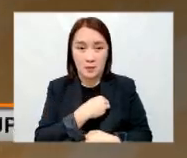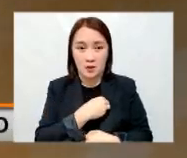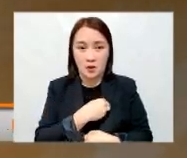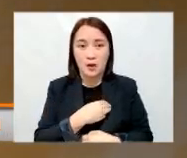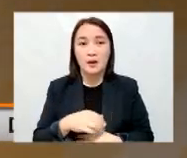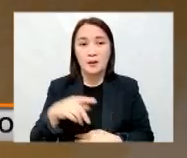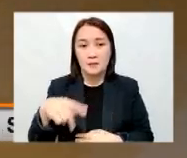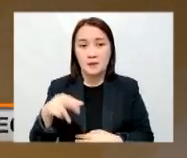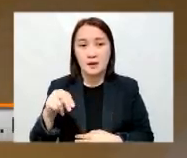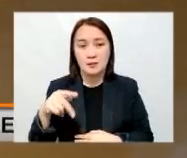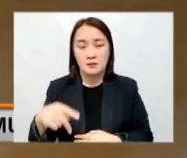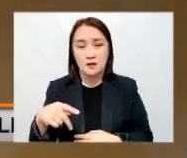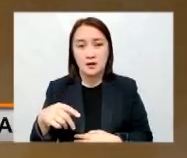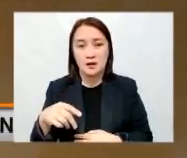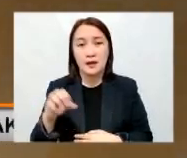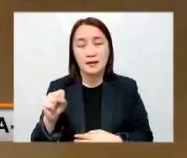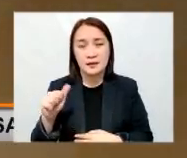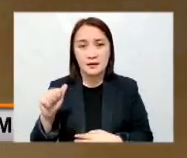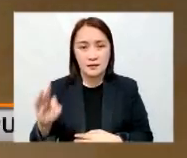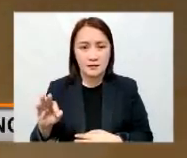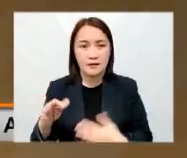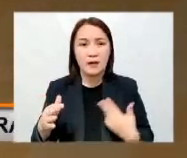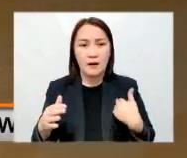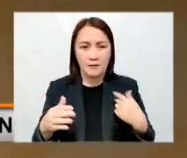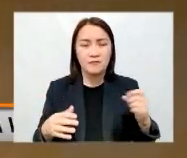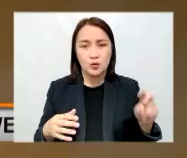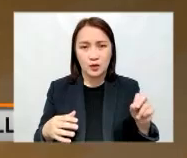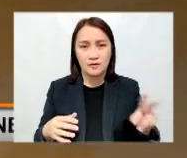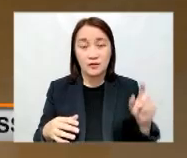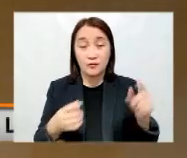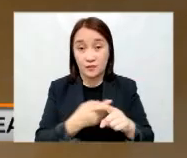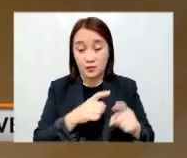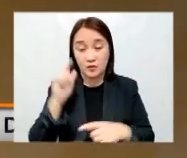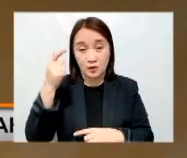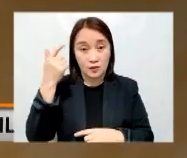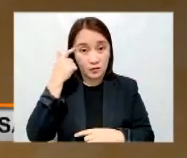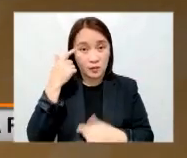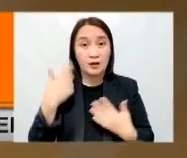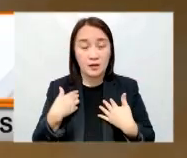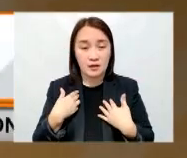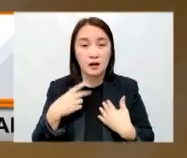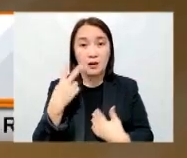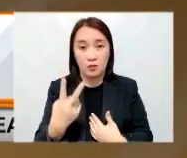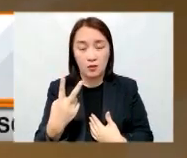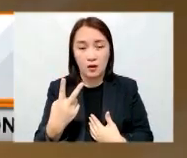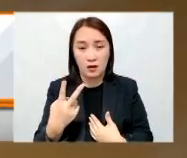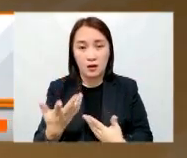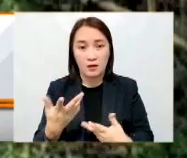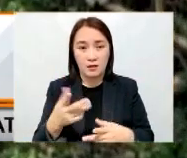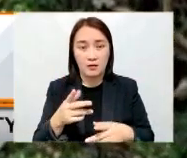habang sugatan ang 12 pang tropa ng gobyerno. 2 sibilyan din ang nasugatan. Nagpapagamot sa ospital ang ilang